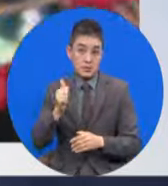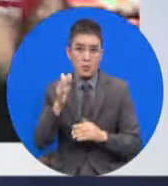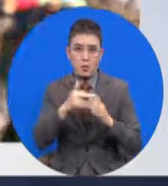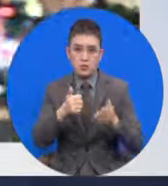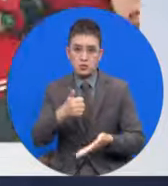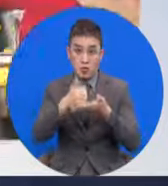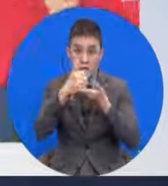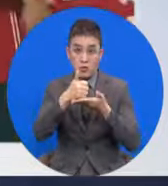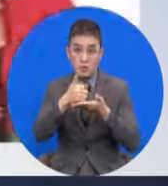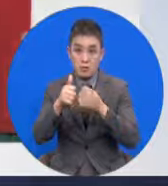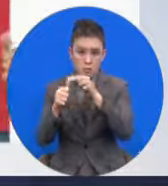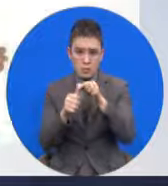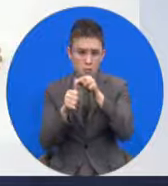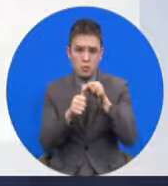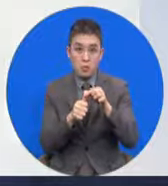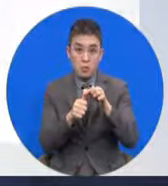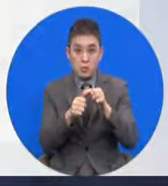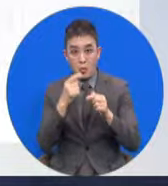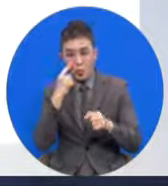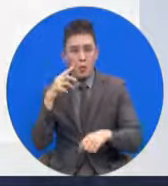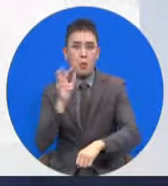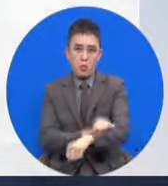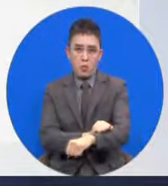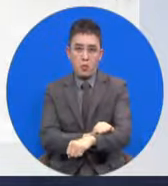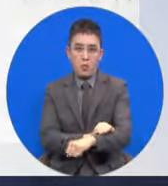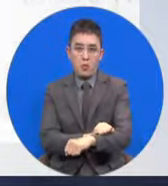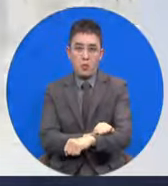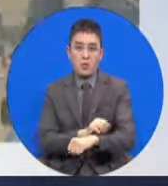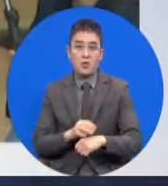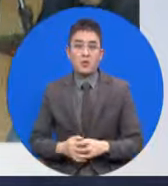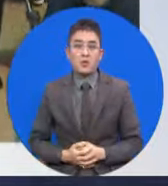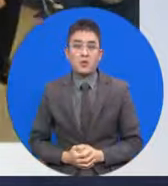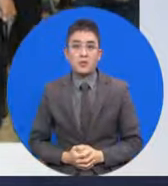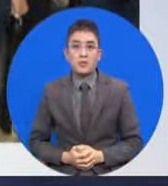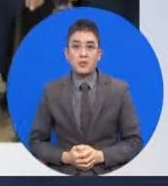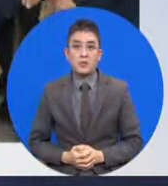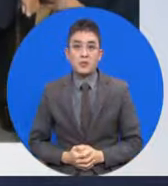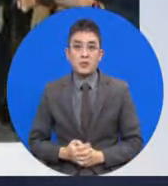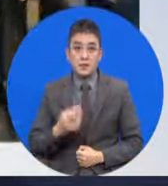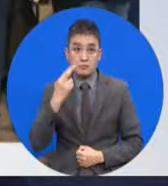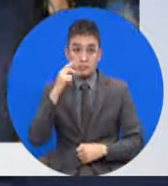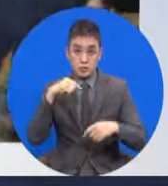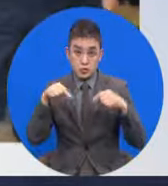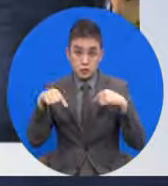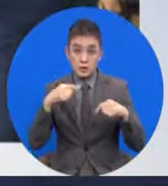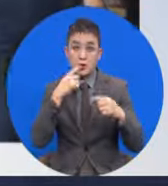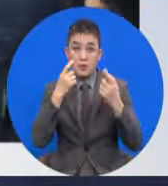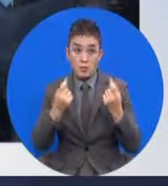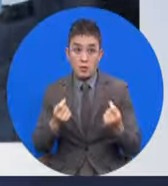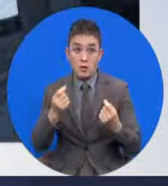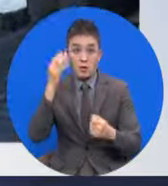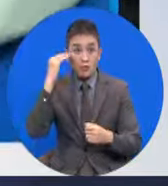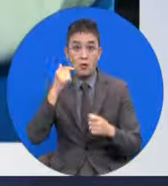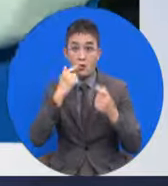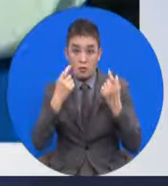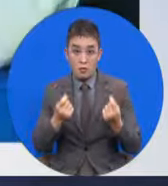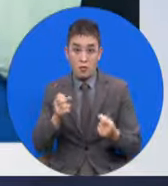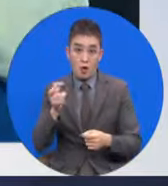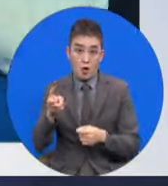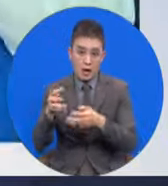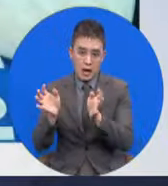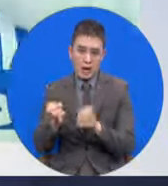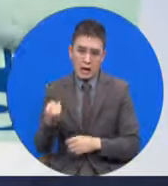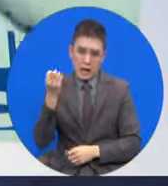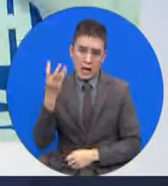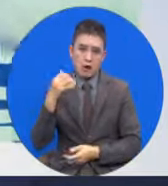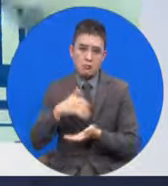잘했습니다. 공천 잘해서 이긴 경우가 드문드문 있었습니다. 우리 정치사에서는. 그래서 미국 정치와 다르게 우리 정치에서는 여당도 이기는 경우가 곧잘